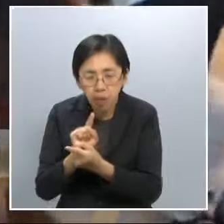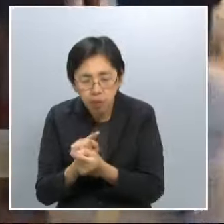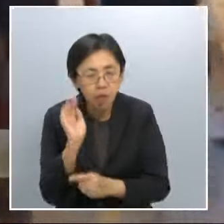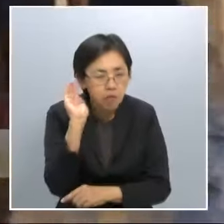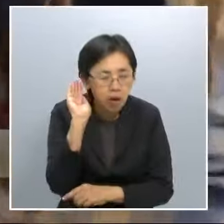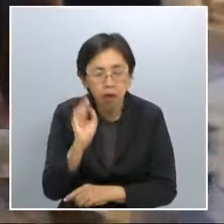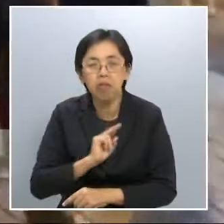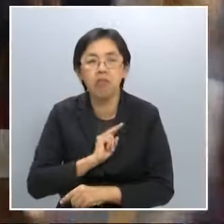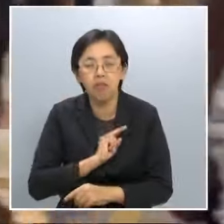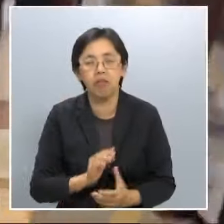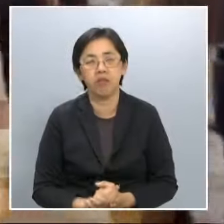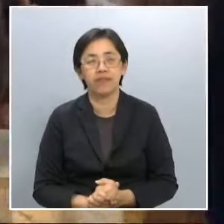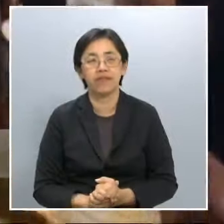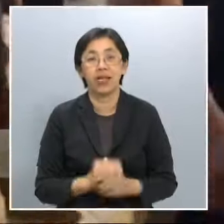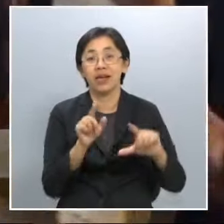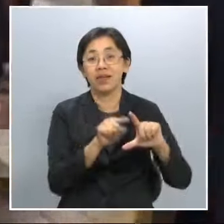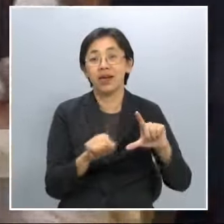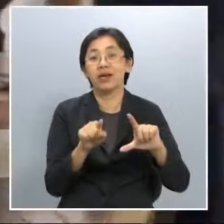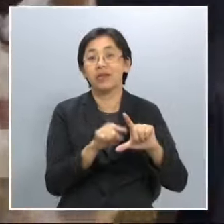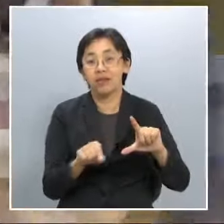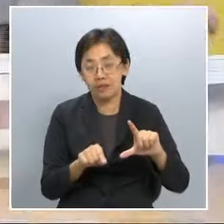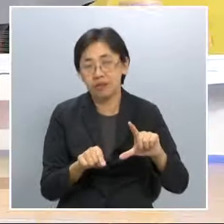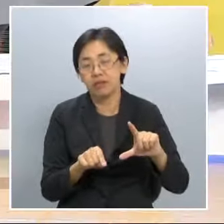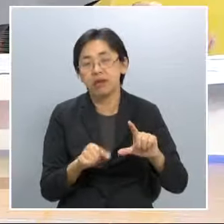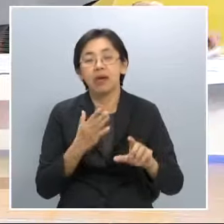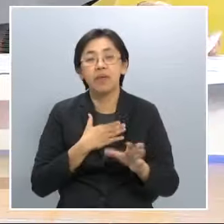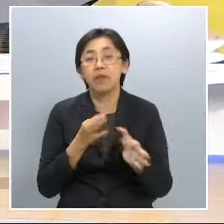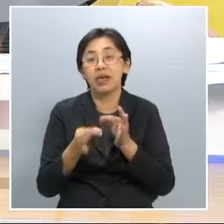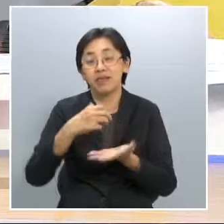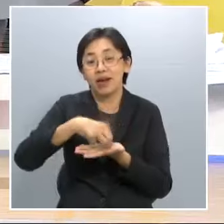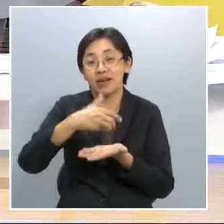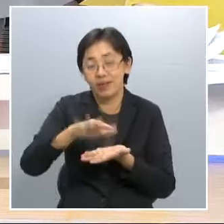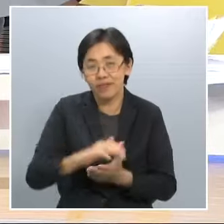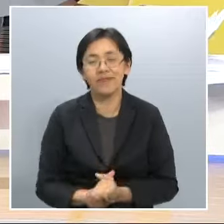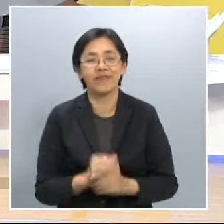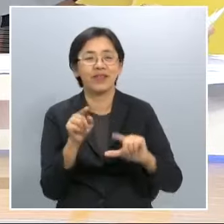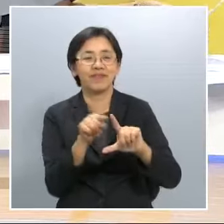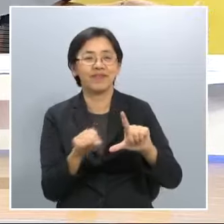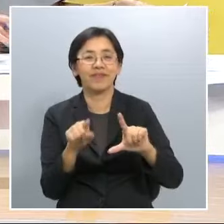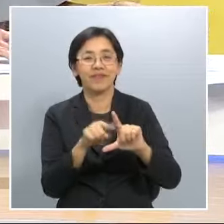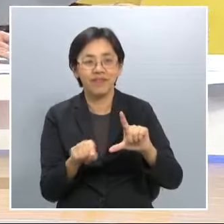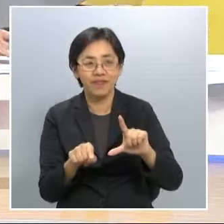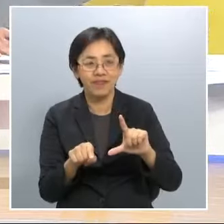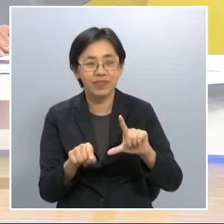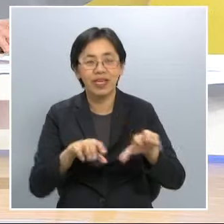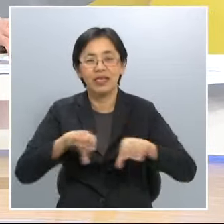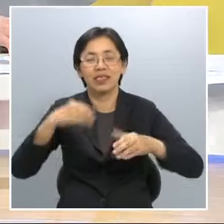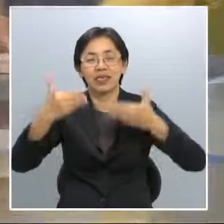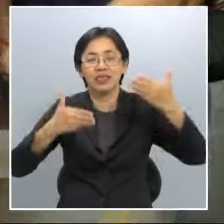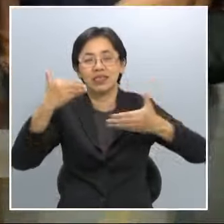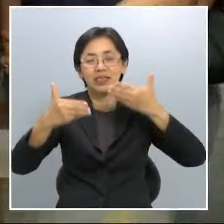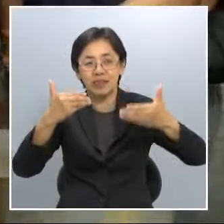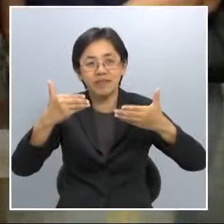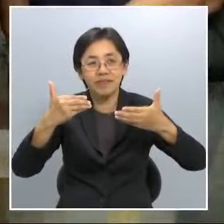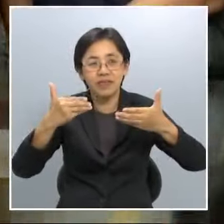ขณะที่ตัดไปทางก้าวไกลท่านผู้ชมอย่างที่ผมบอกเมื่อวานนี้พรรคก้าวไกลจัดกิจกรรมที่ยูดี